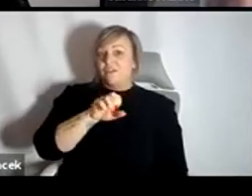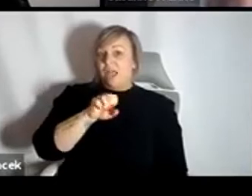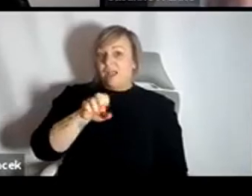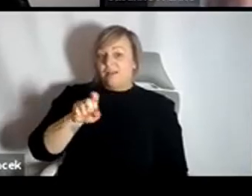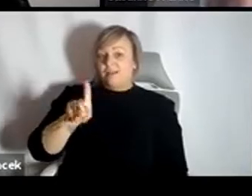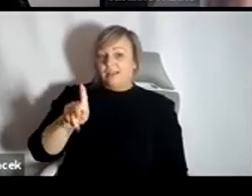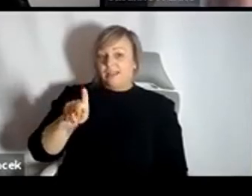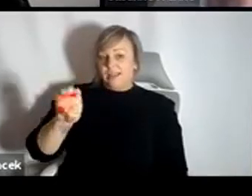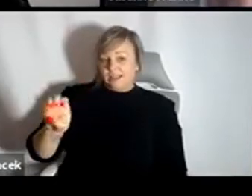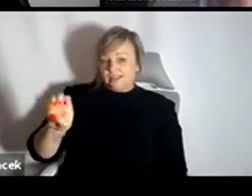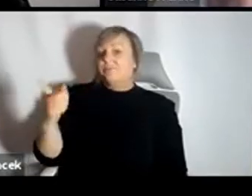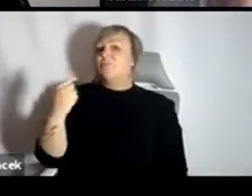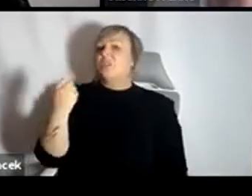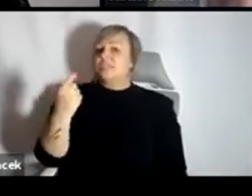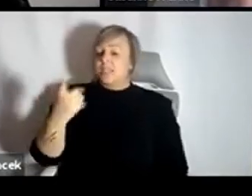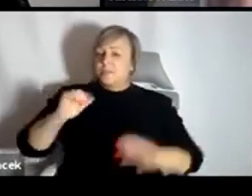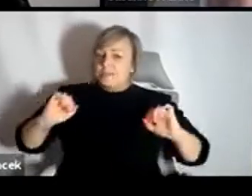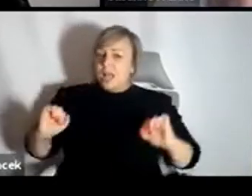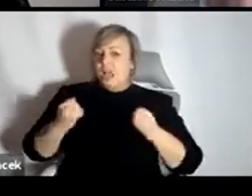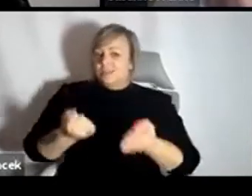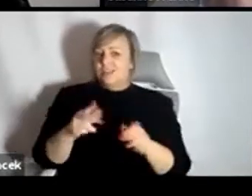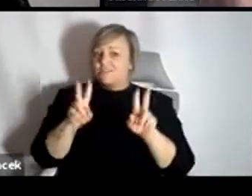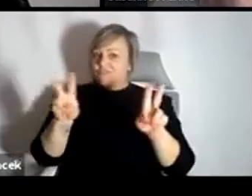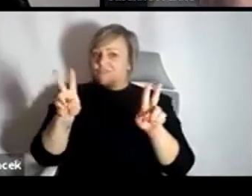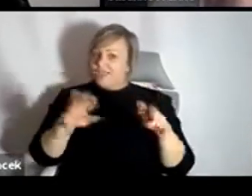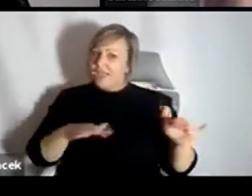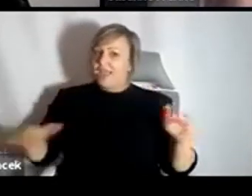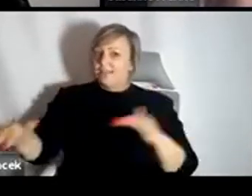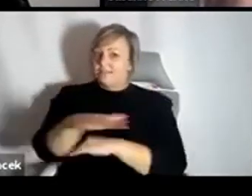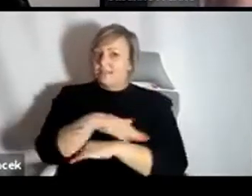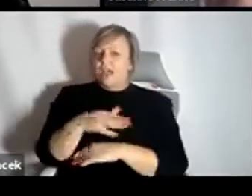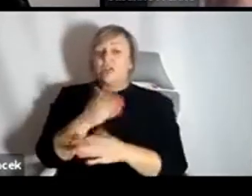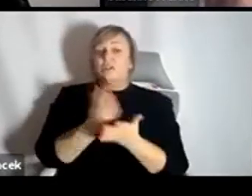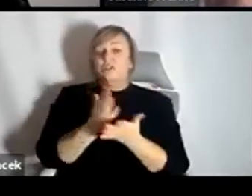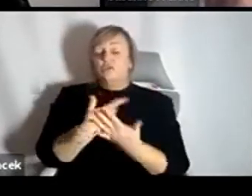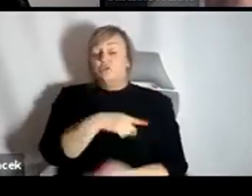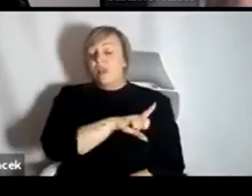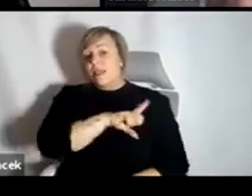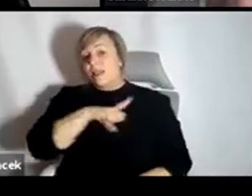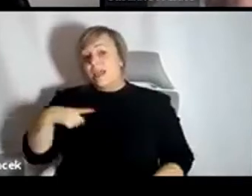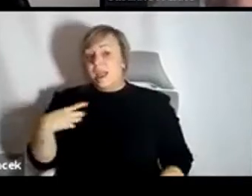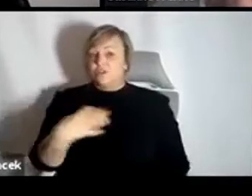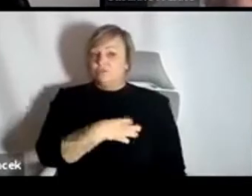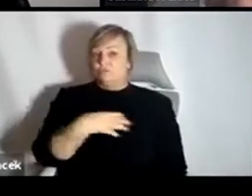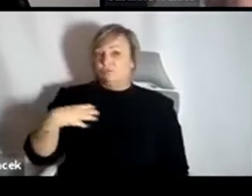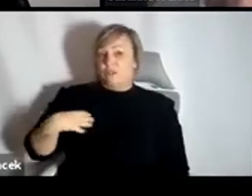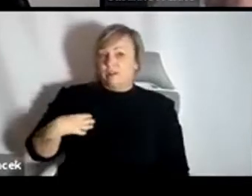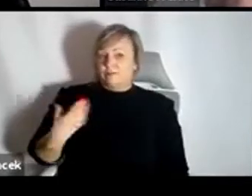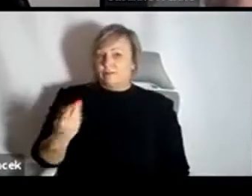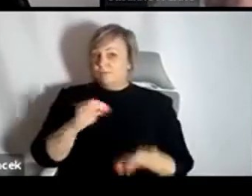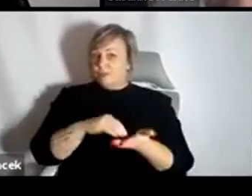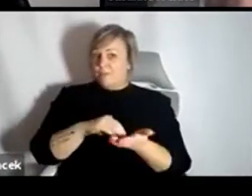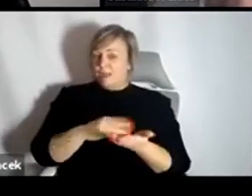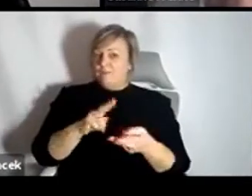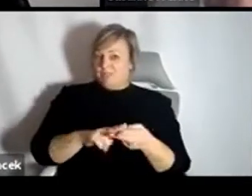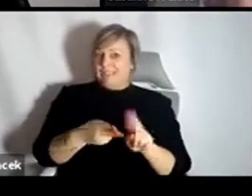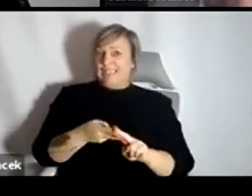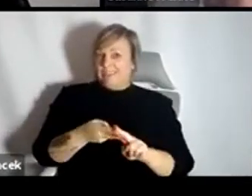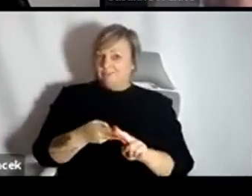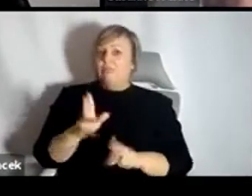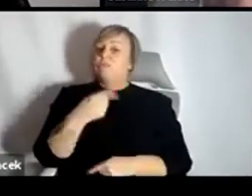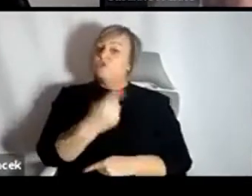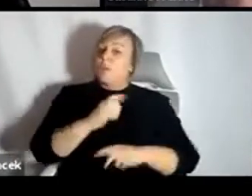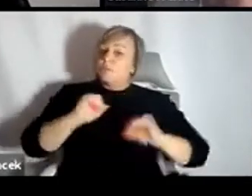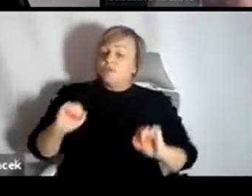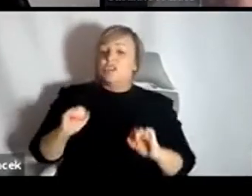der aktiven Fanszene organisiert, ist langjähriges Mitglied von Schalke 04 und